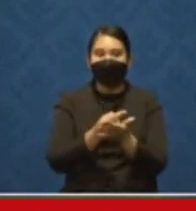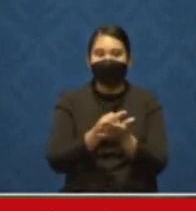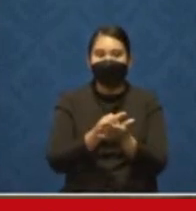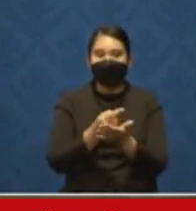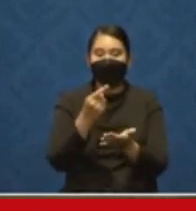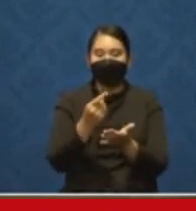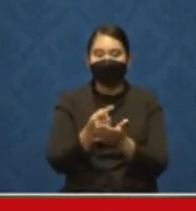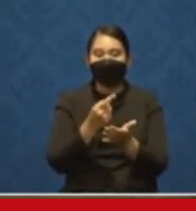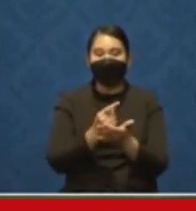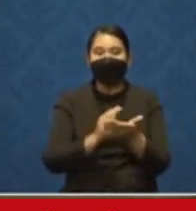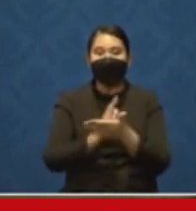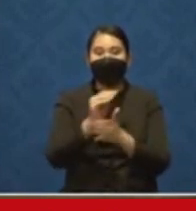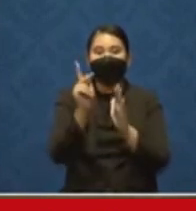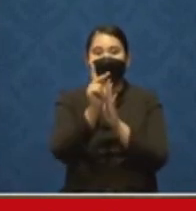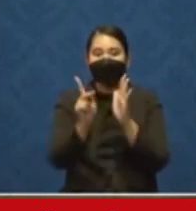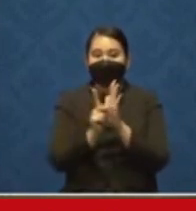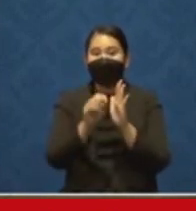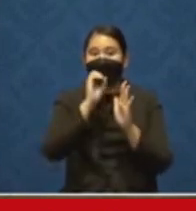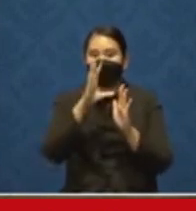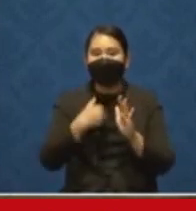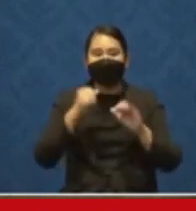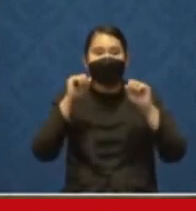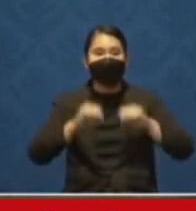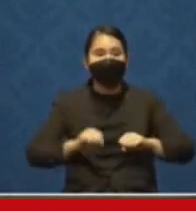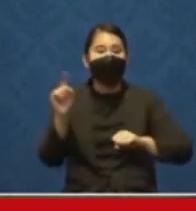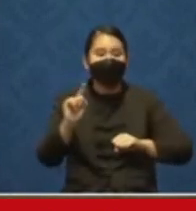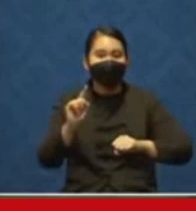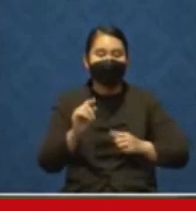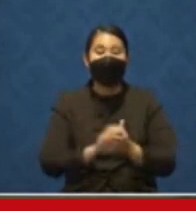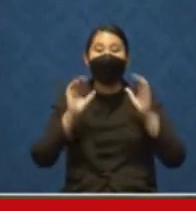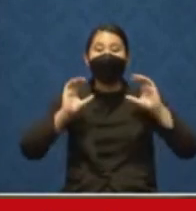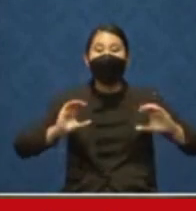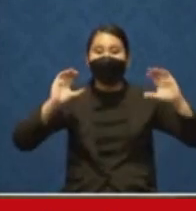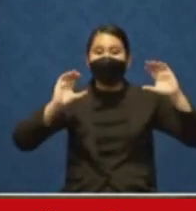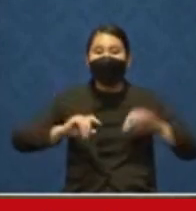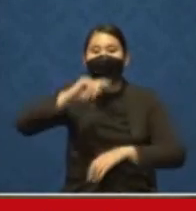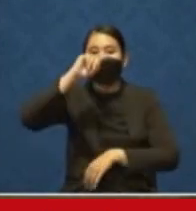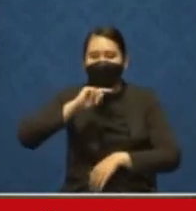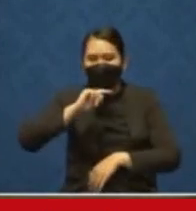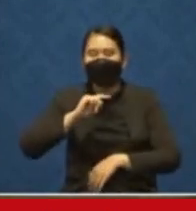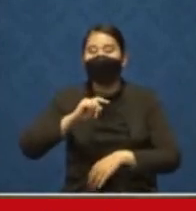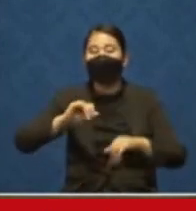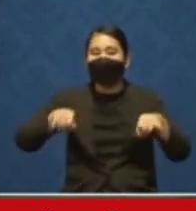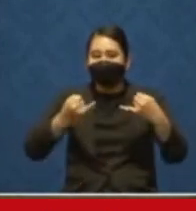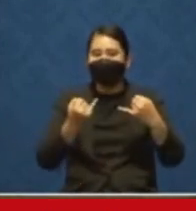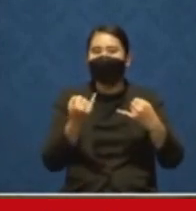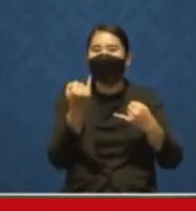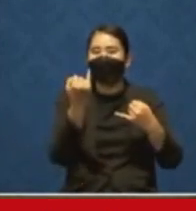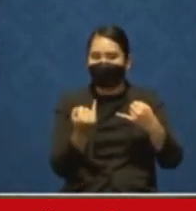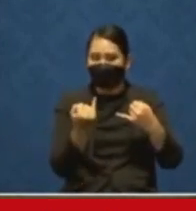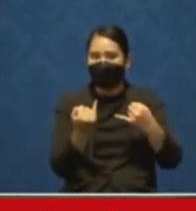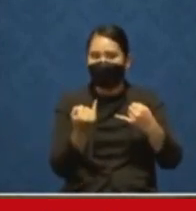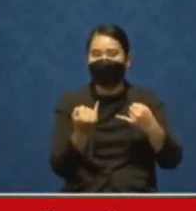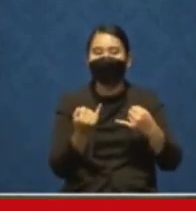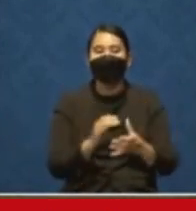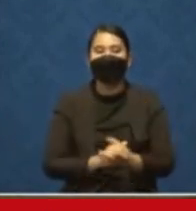รู้จะหัวเราะหรือร้องไห้และคุณจีรพรบอกว่าที่ปรึกษาคดีของที่ปรึกษาฝ่ายกฎ